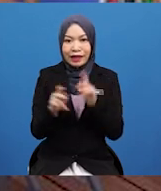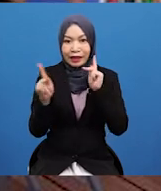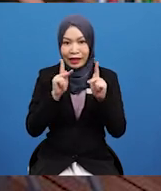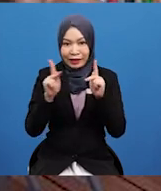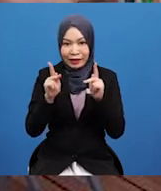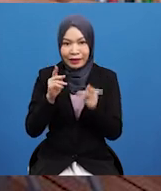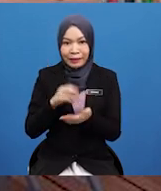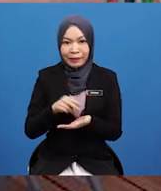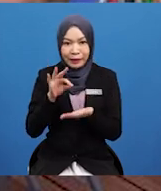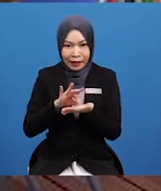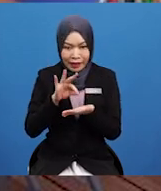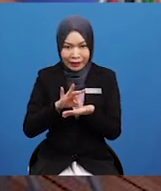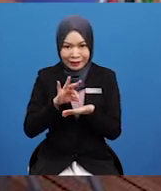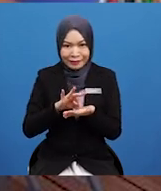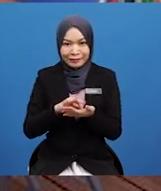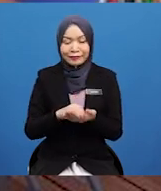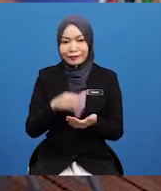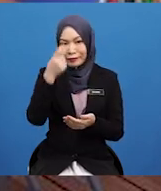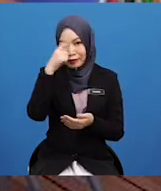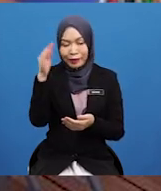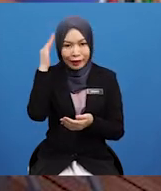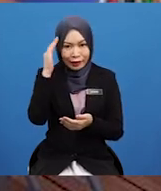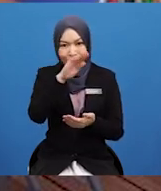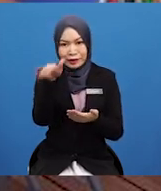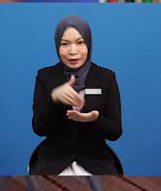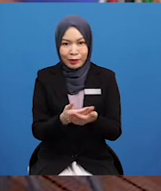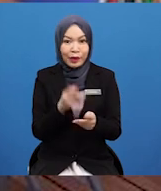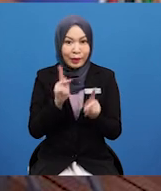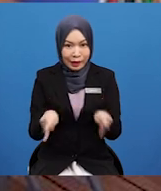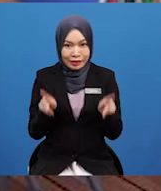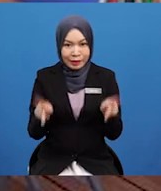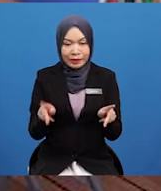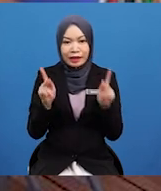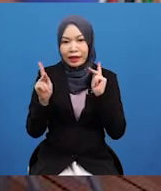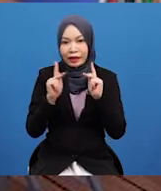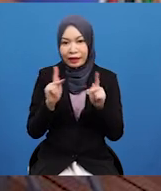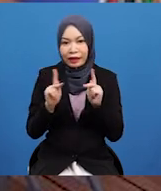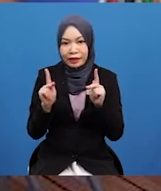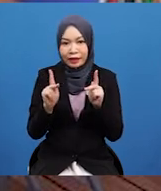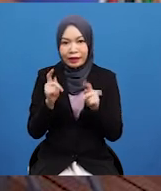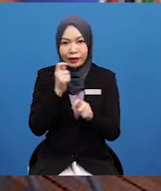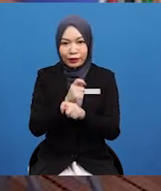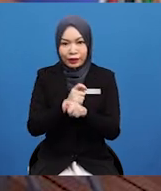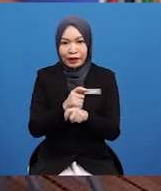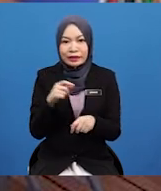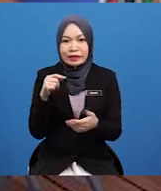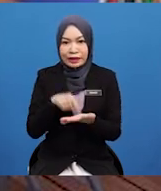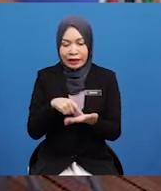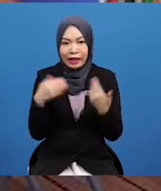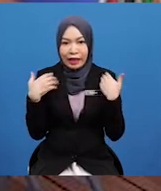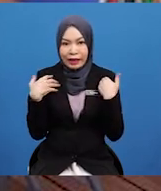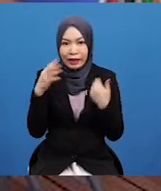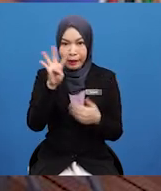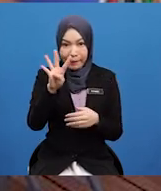Untuk makluman semua pelajar, kata tugas ini pula terbahagi kepada 4 kelompok.